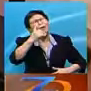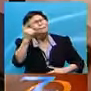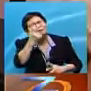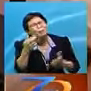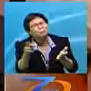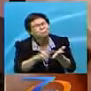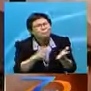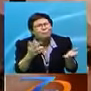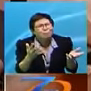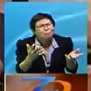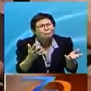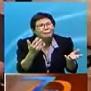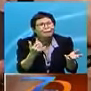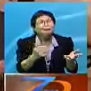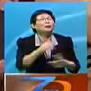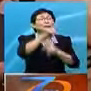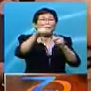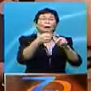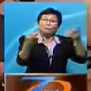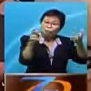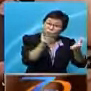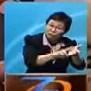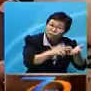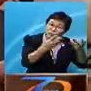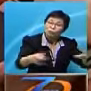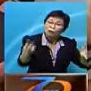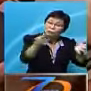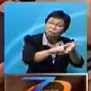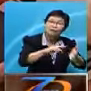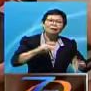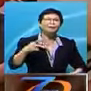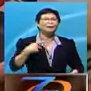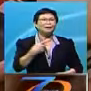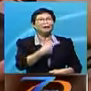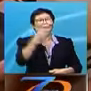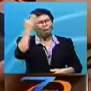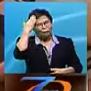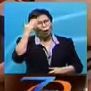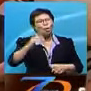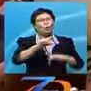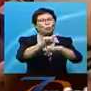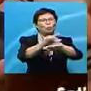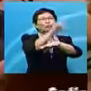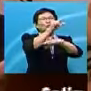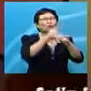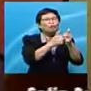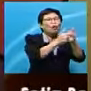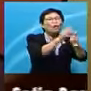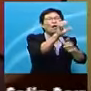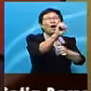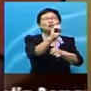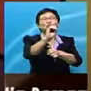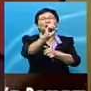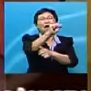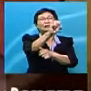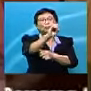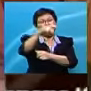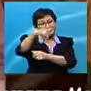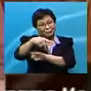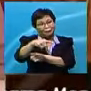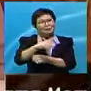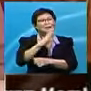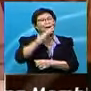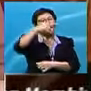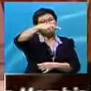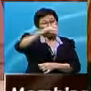tidak berdaftar? Dan bila berdaftar ni, sekurang-kurang saya tahu dia menggunakan SOP kami. Beliau bercakap dalam